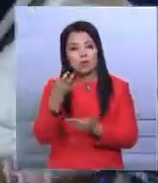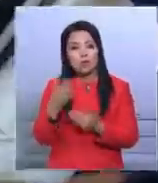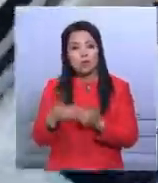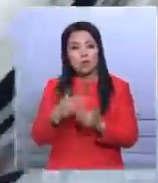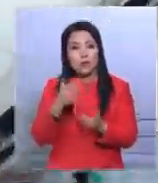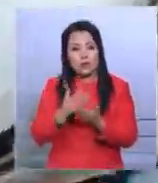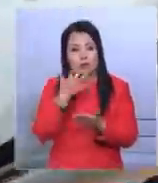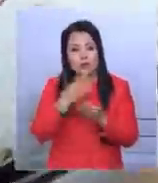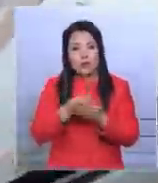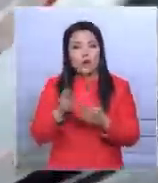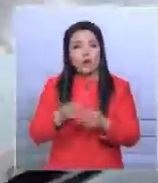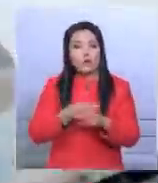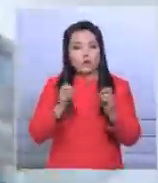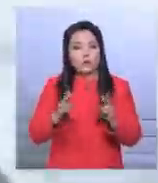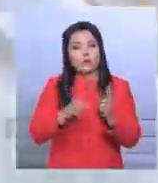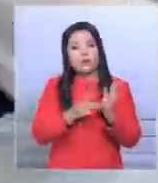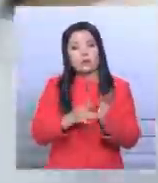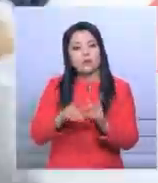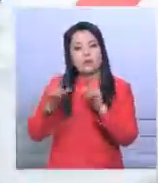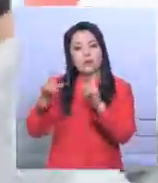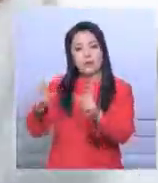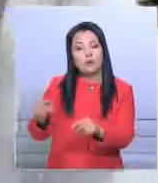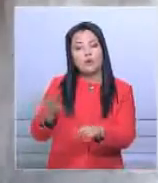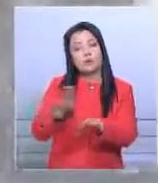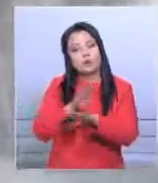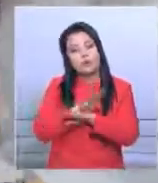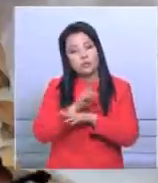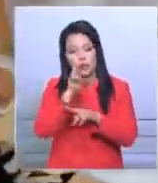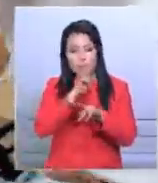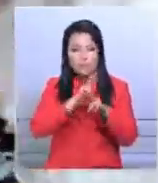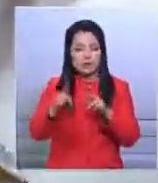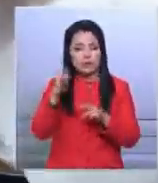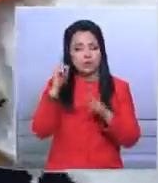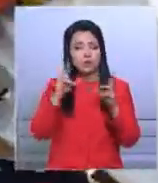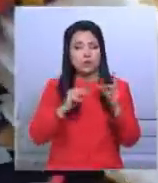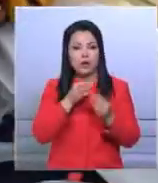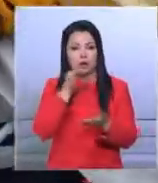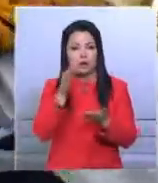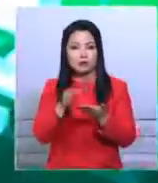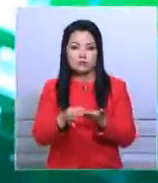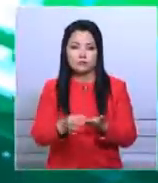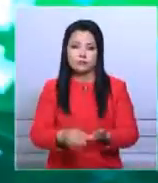400-ден астамы қауіпті саяхат кезінде көз жұмған немесе жоғалған деп саналады.